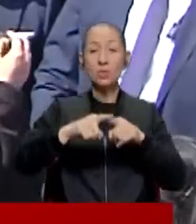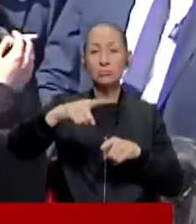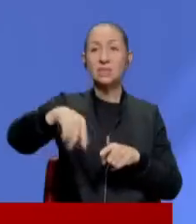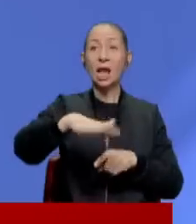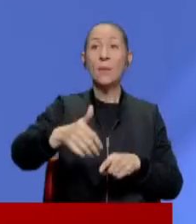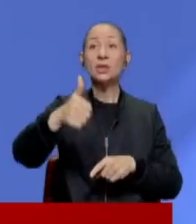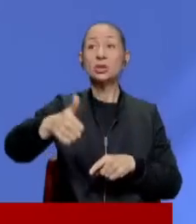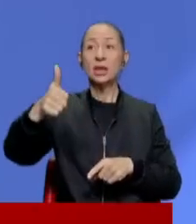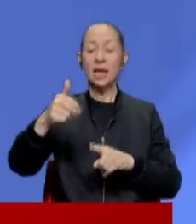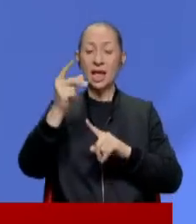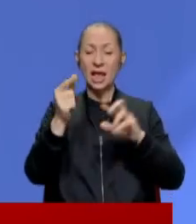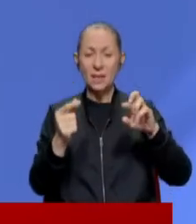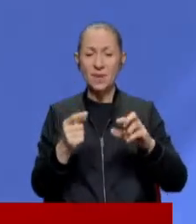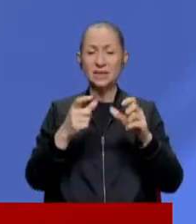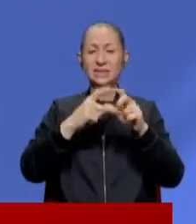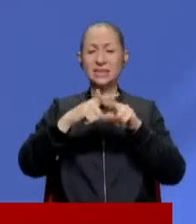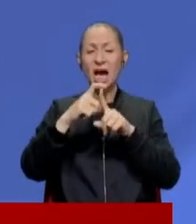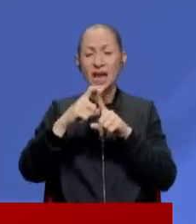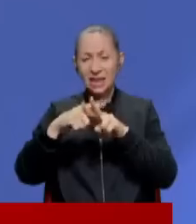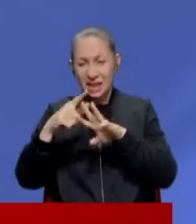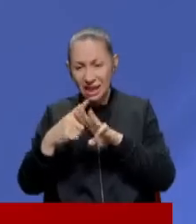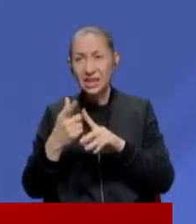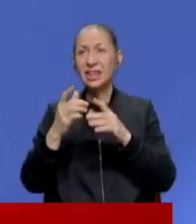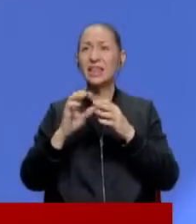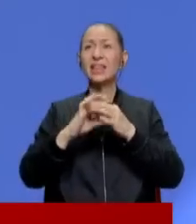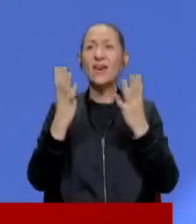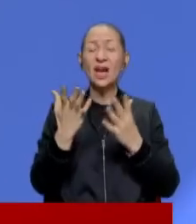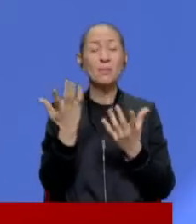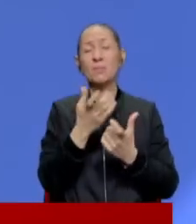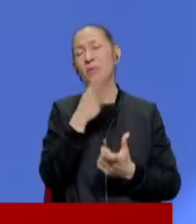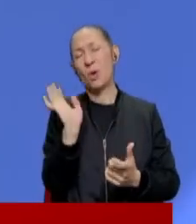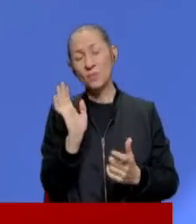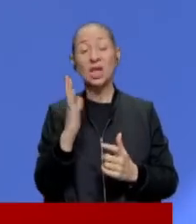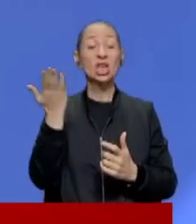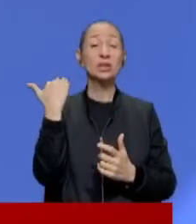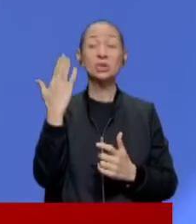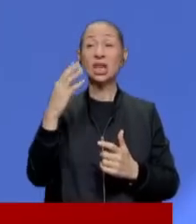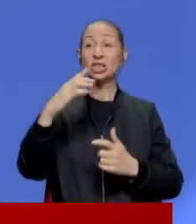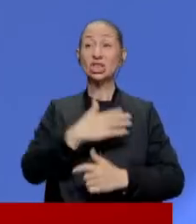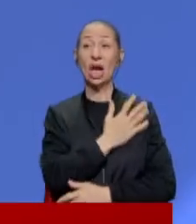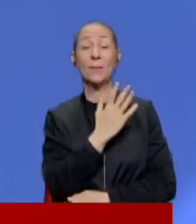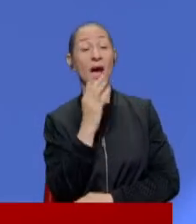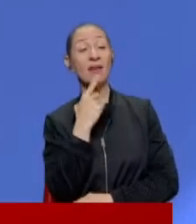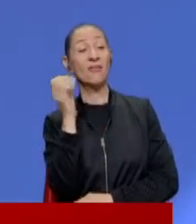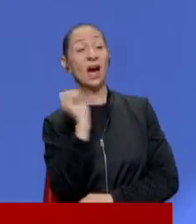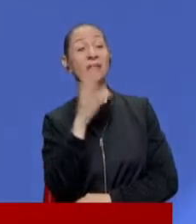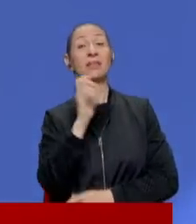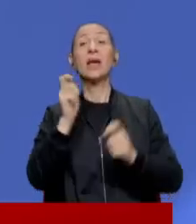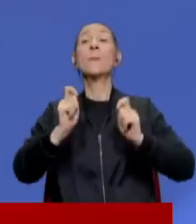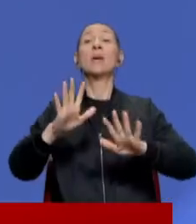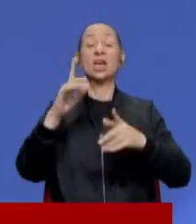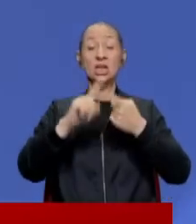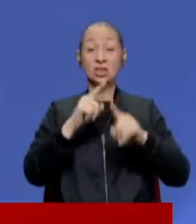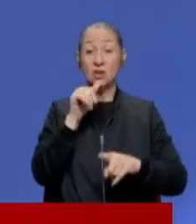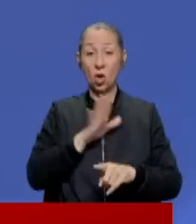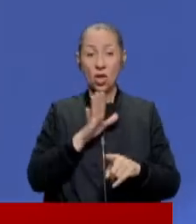başkanıdır saadetidir nereye Deva ise bilmiyorum geçmişte CHP'ye yöneltmedik itham bırakmayanlar